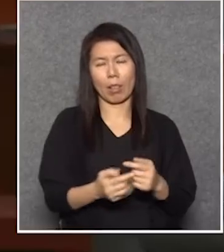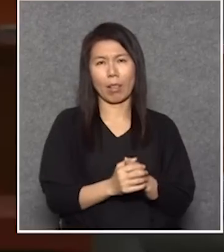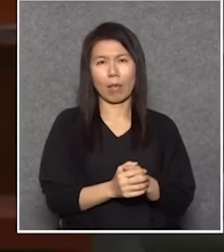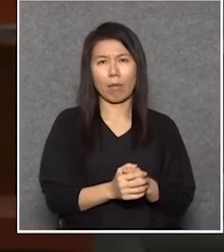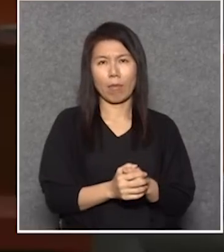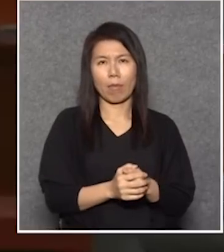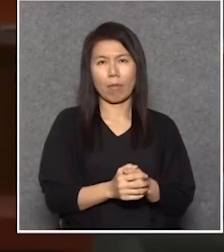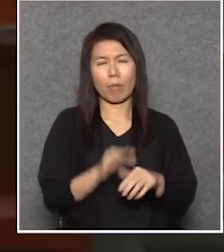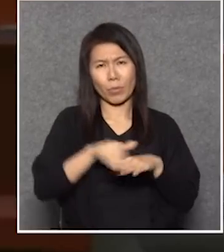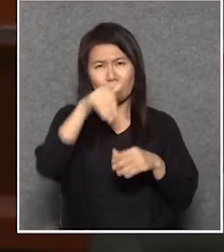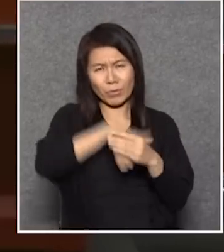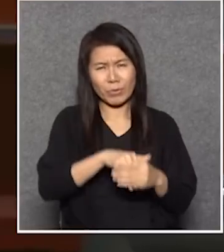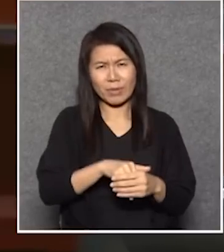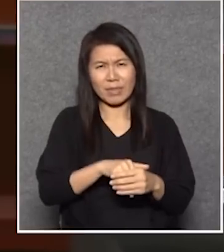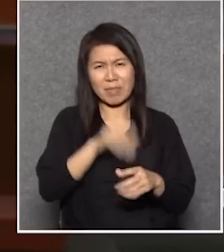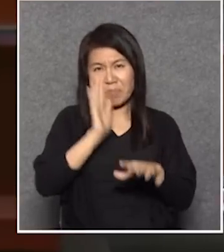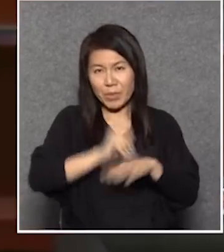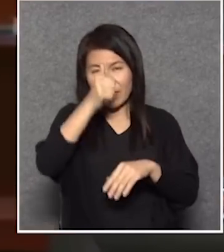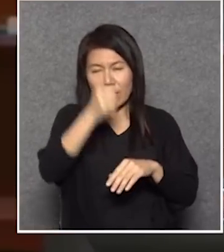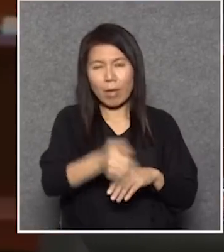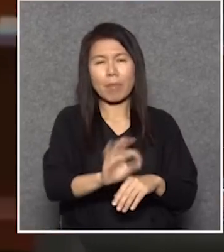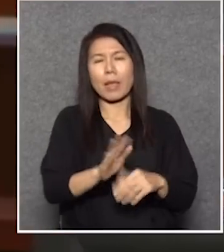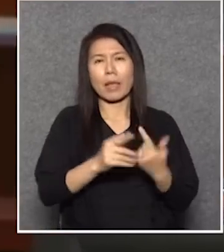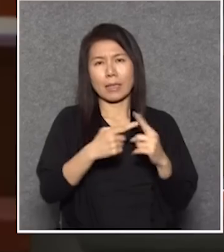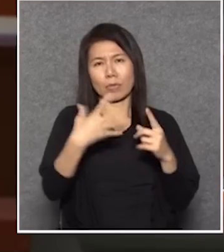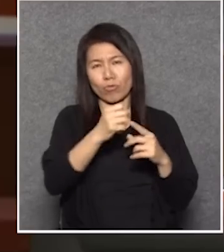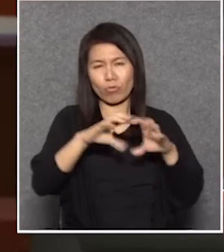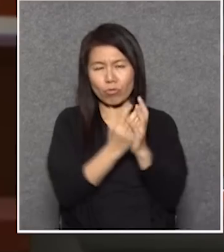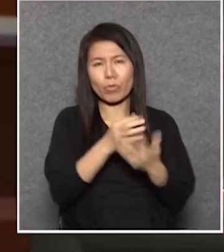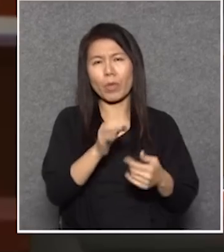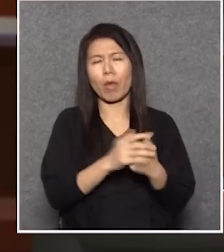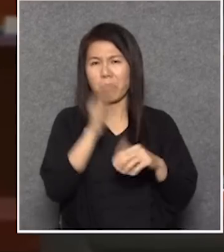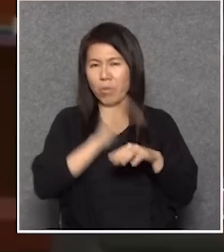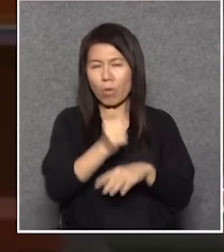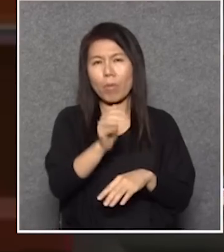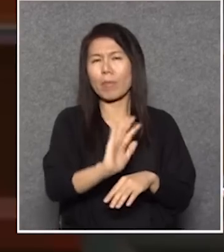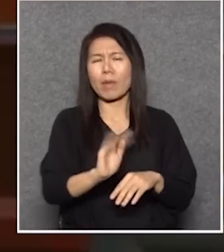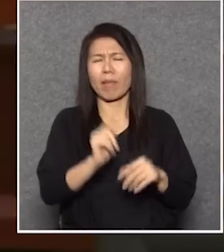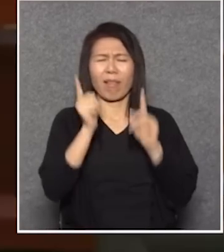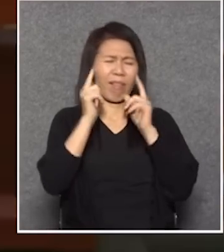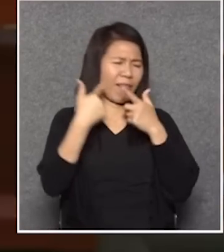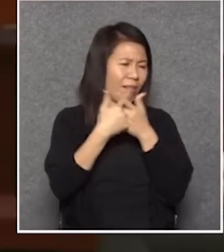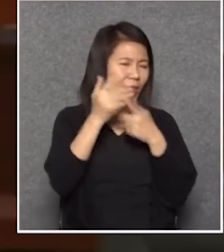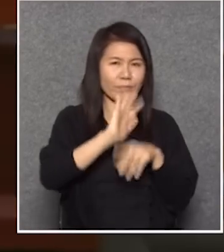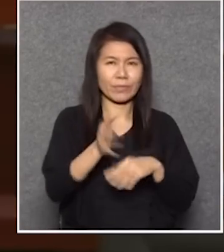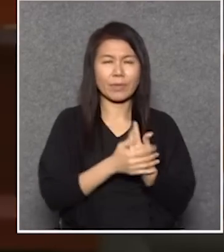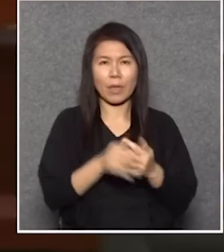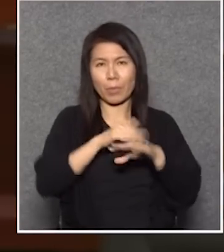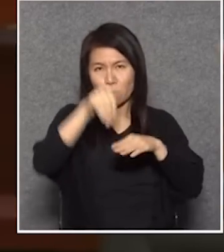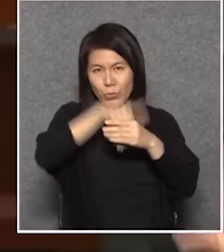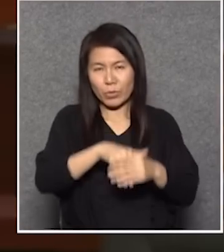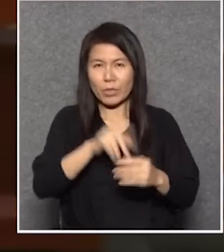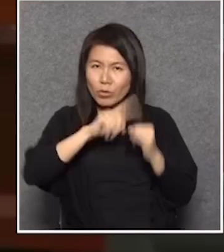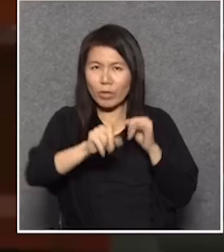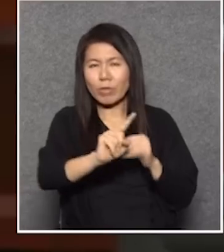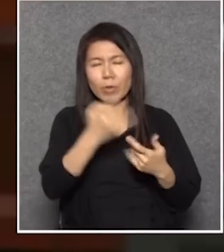個普選並非萬靈丹啊，民主又唔係靈丹妙藥呢啲咧，我都費事同佢講，費事同佢搏係嘛？普選結果難以預料，又對抗